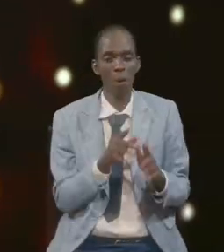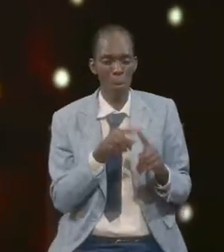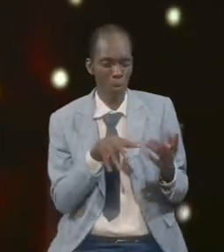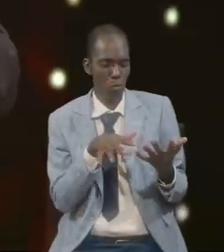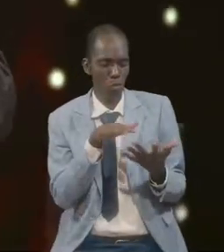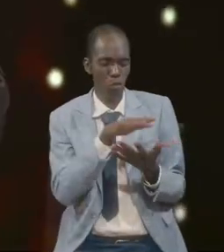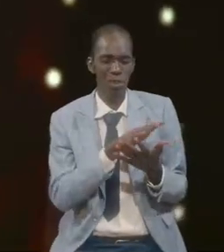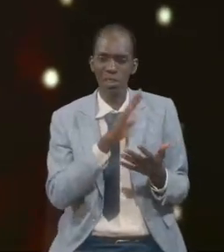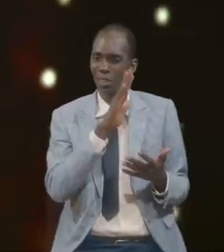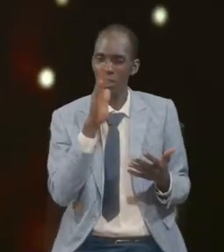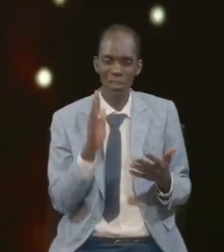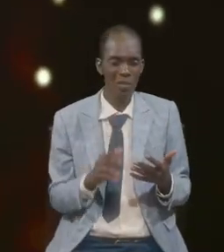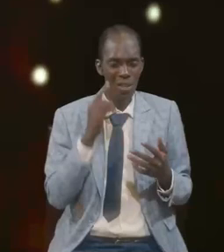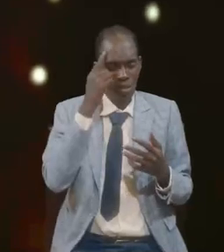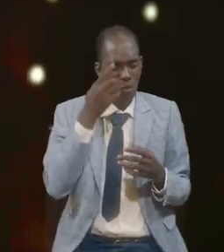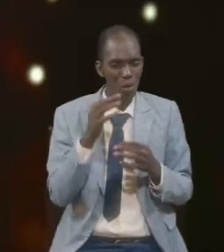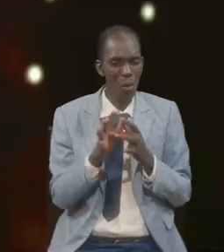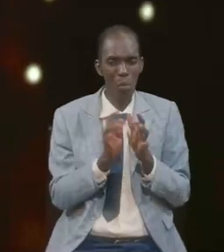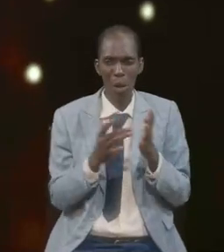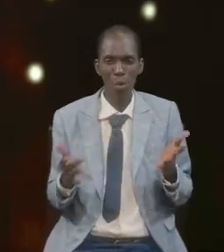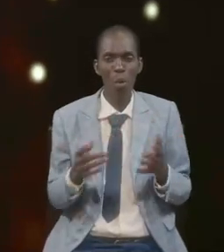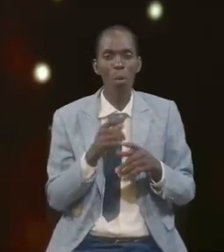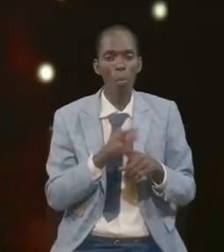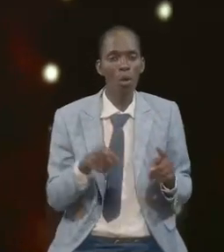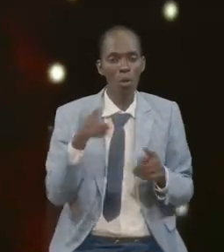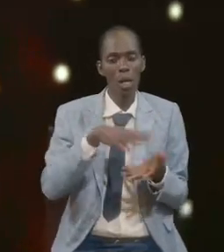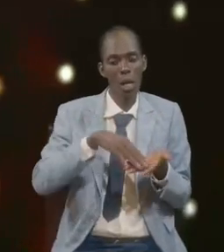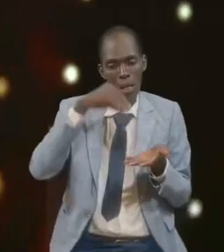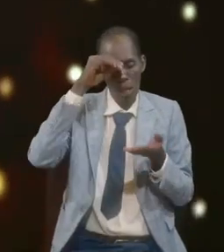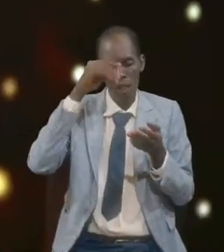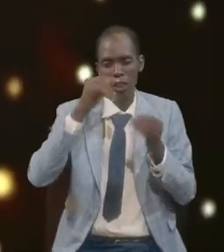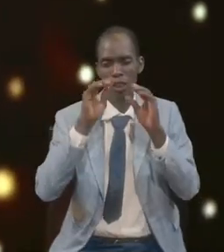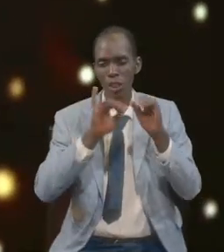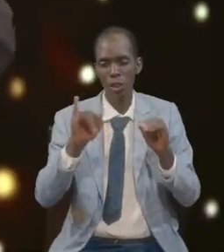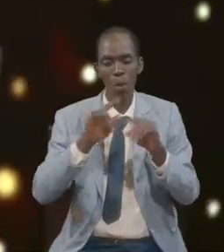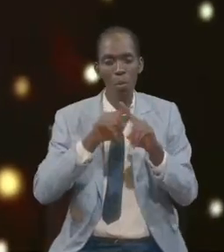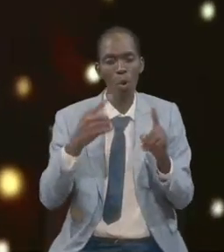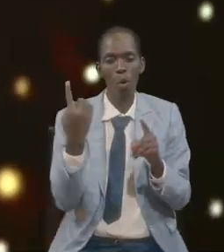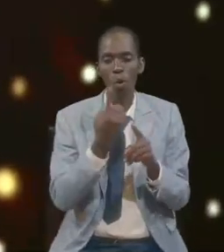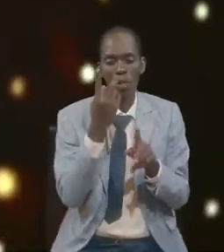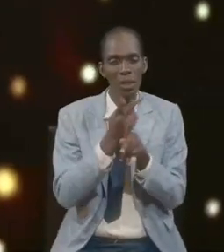Bible. Ils apprennent des doctrines dans la tête. Cela ne vient pas au cœur.